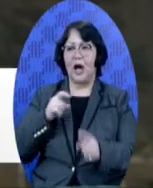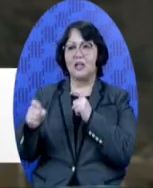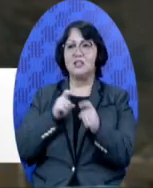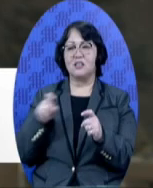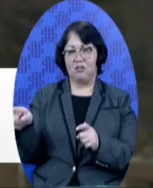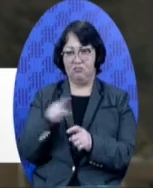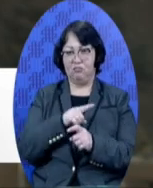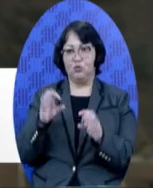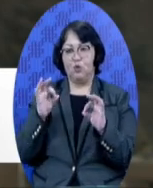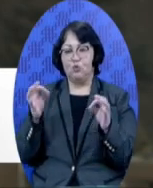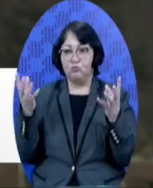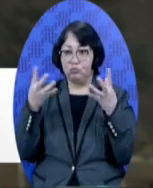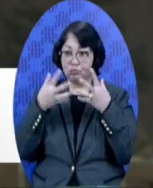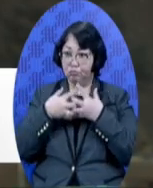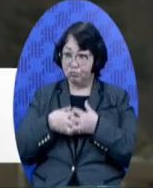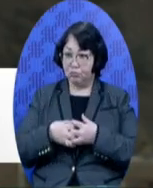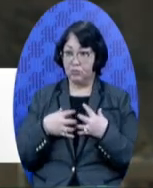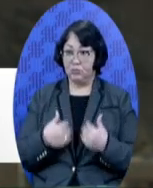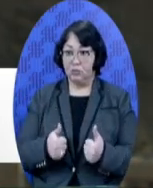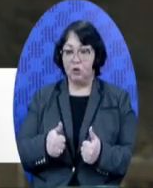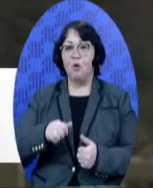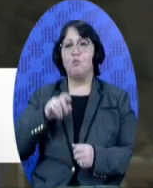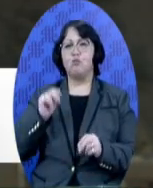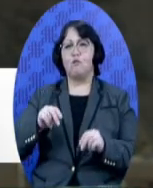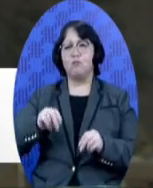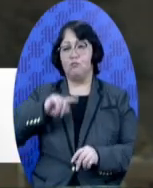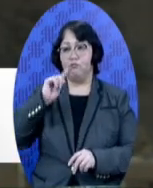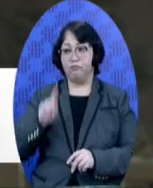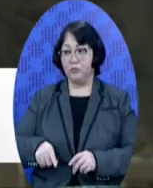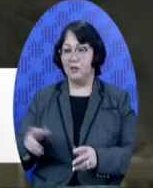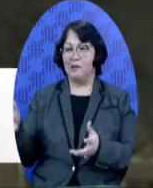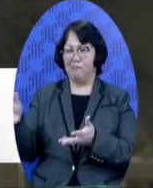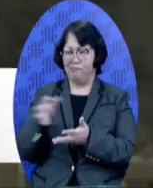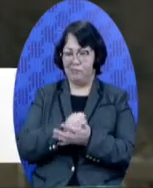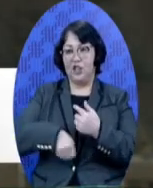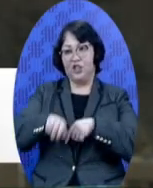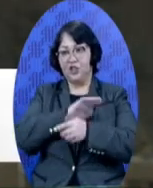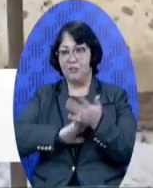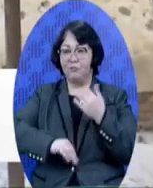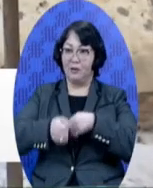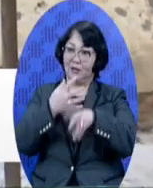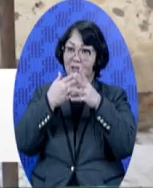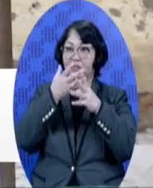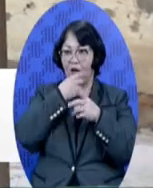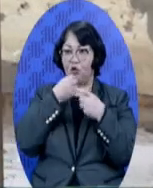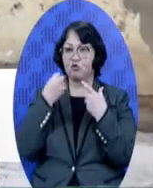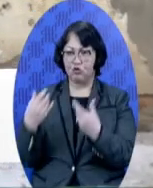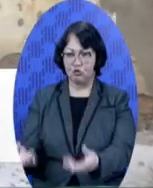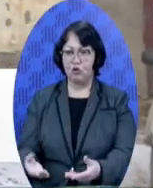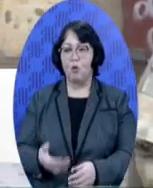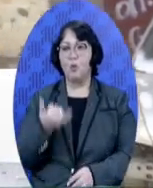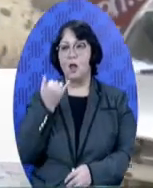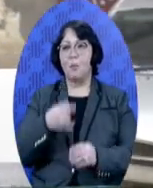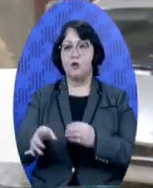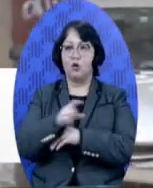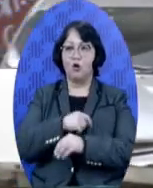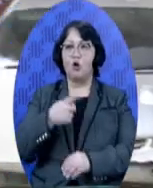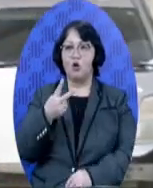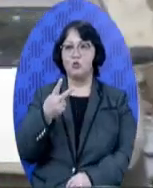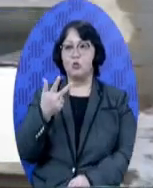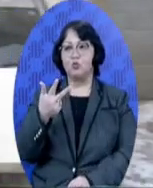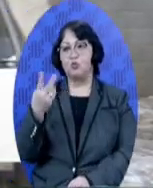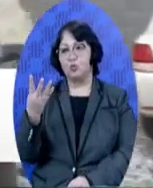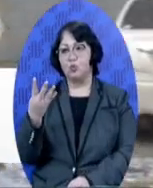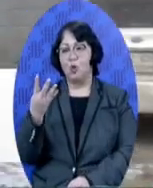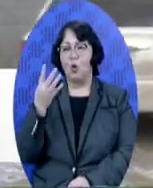гэсэн үг. А тэрнээс биш төрийн хувьд л одоо тийм хүндрэлтэй юм бол харьцангуй гайв. Нийслэлд 234 ашиглалтын